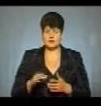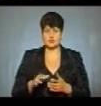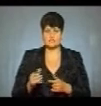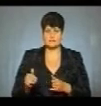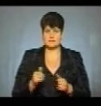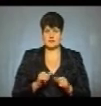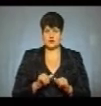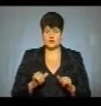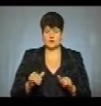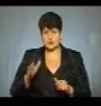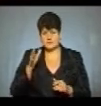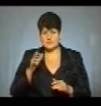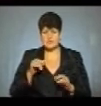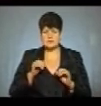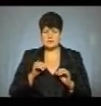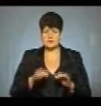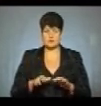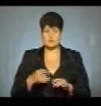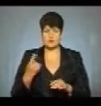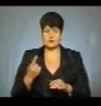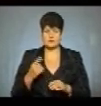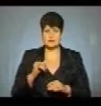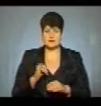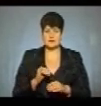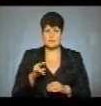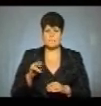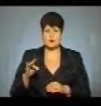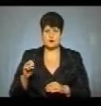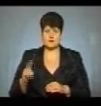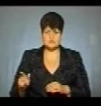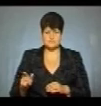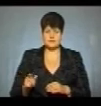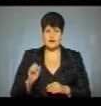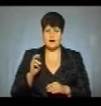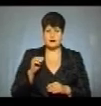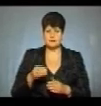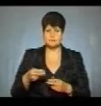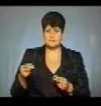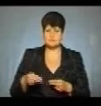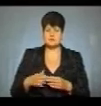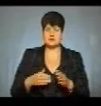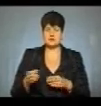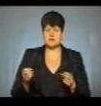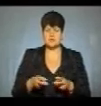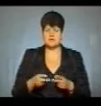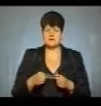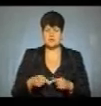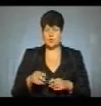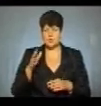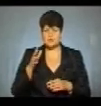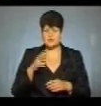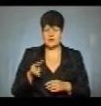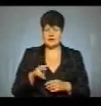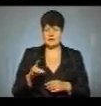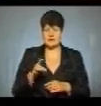забезпечення розвитку освітніх закладів області Ірина Проц та Юлія Гринчишин. Акт підписує спеціалістка відділу освіти Лановецької